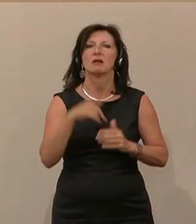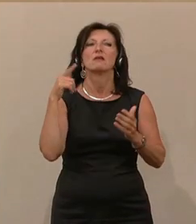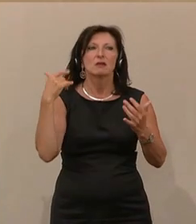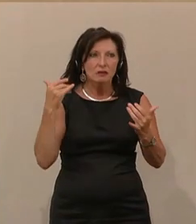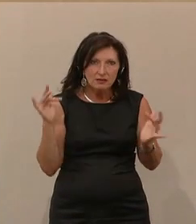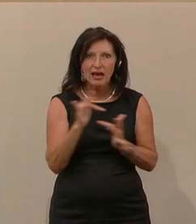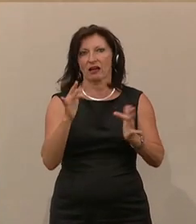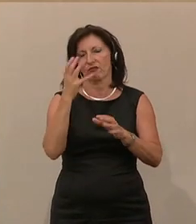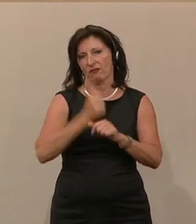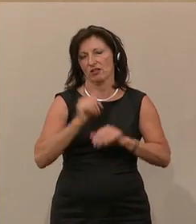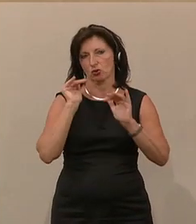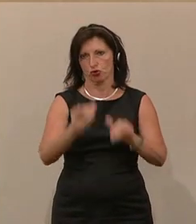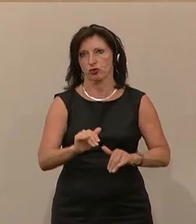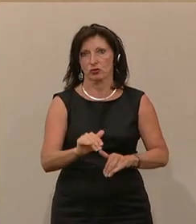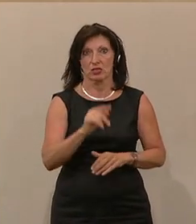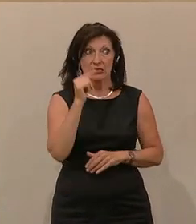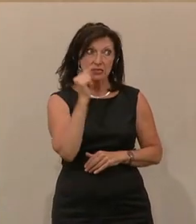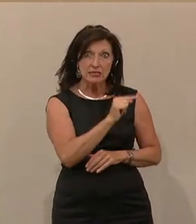eine einflussnahme